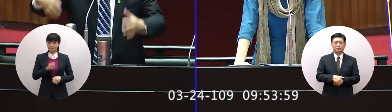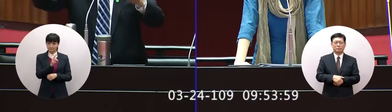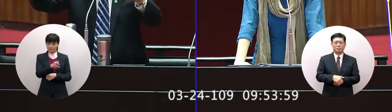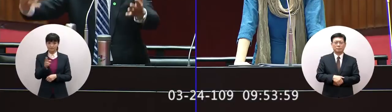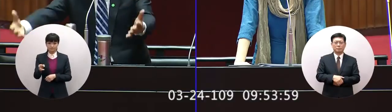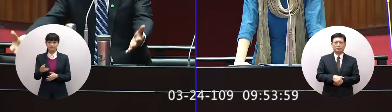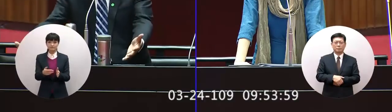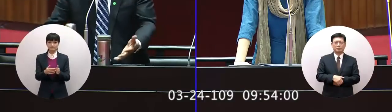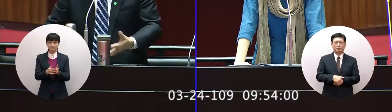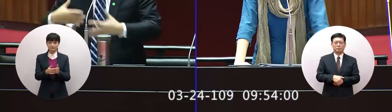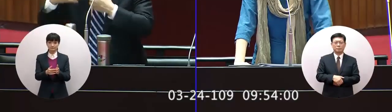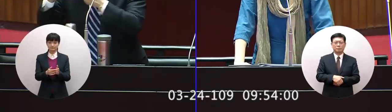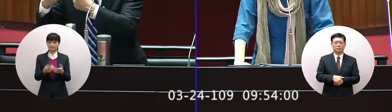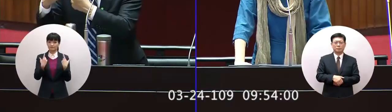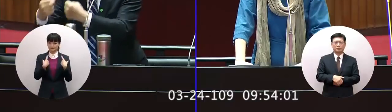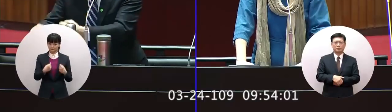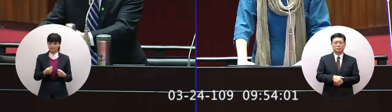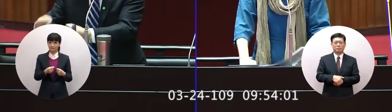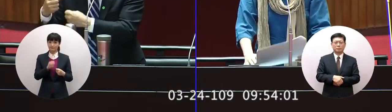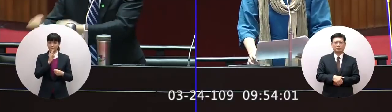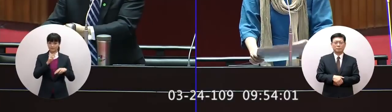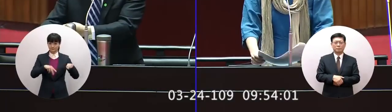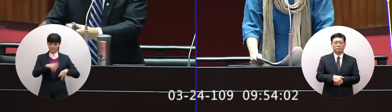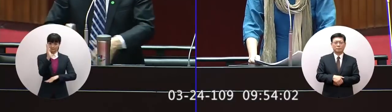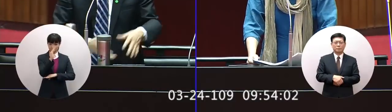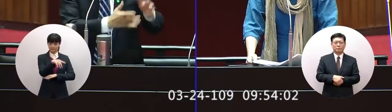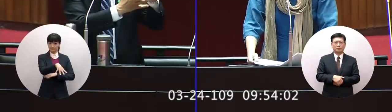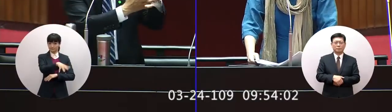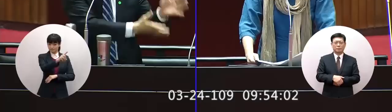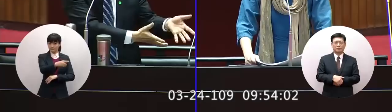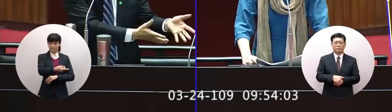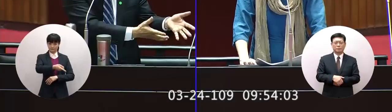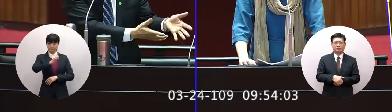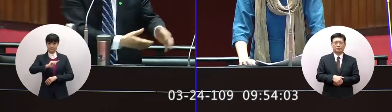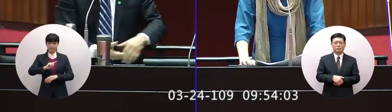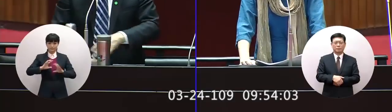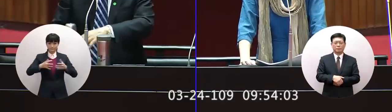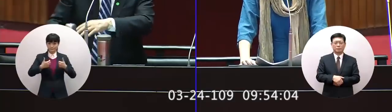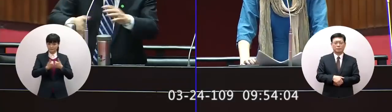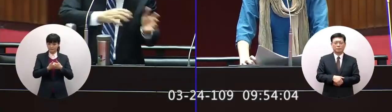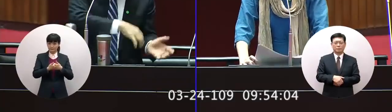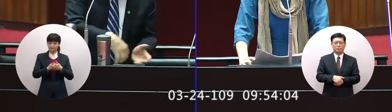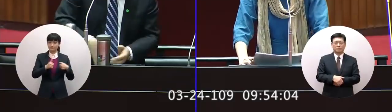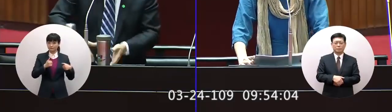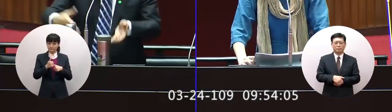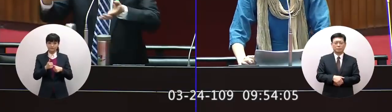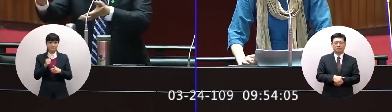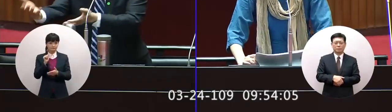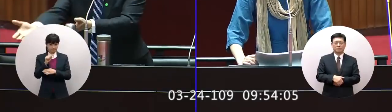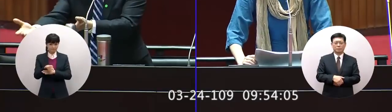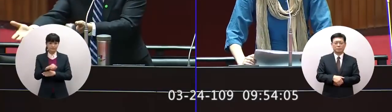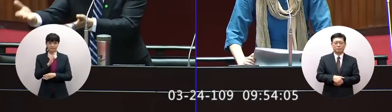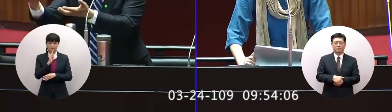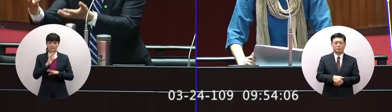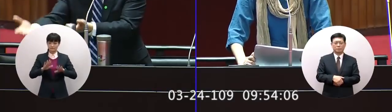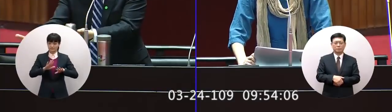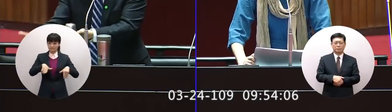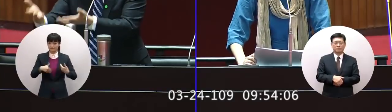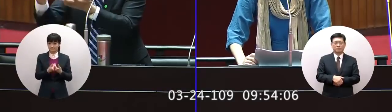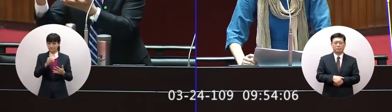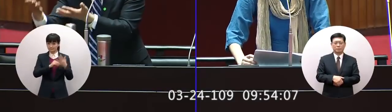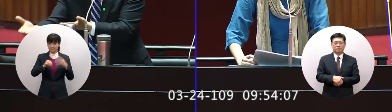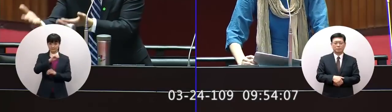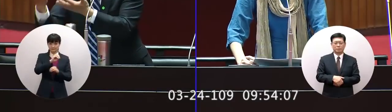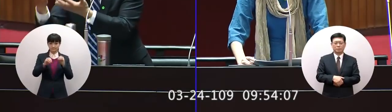的事。本来是行政先做，才来国会追认。现在是反过来，已经有